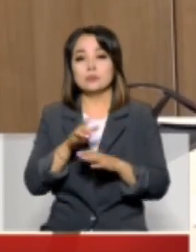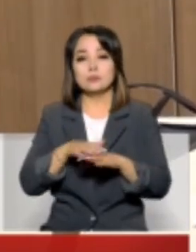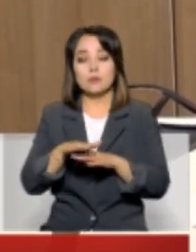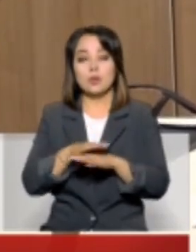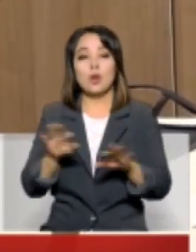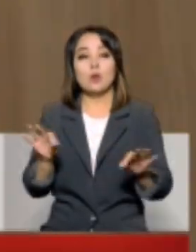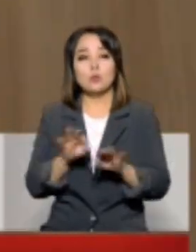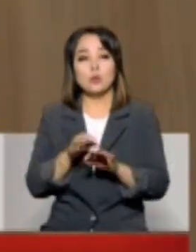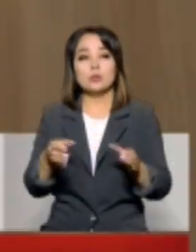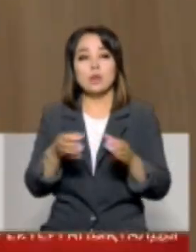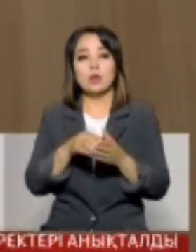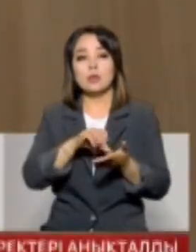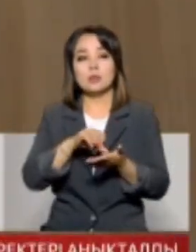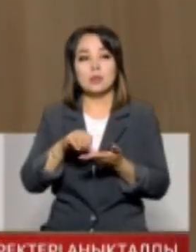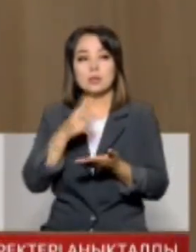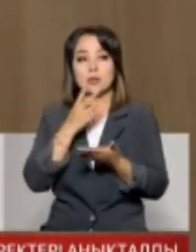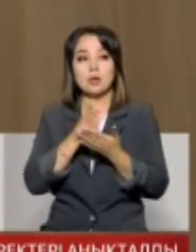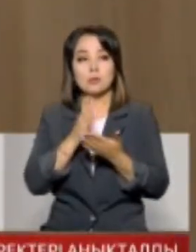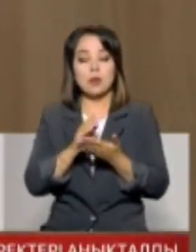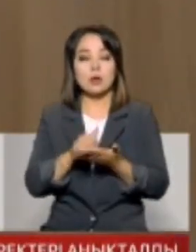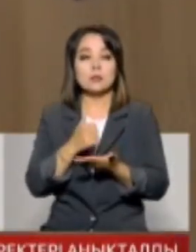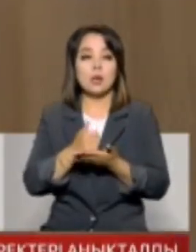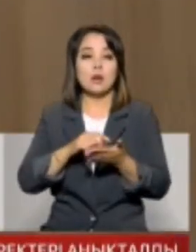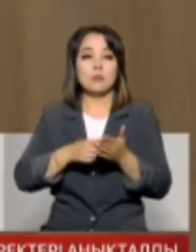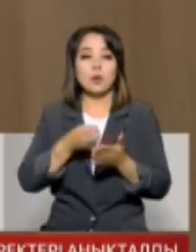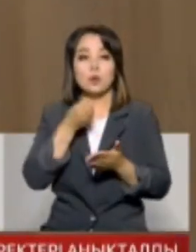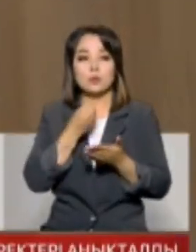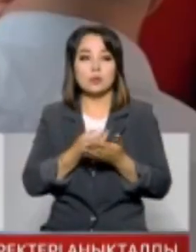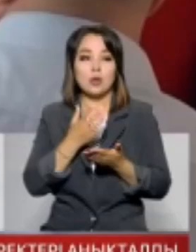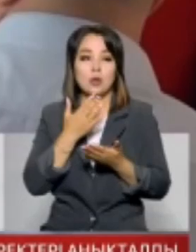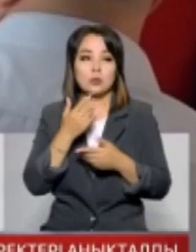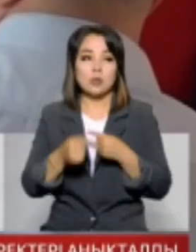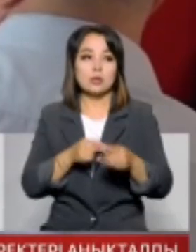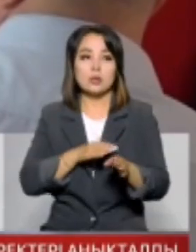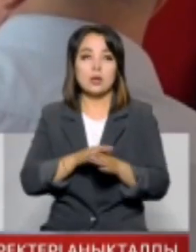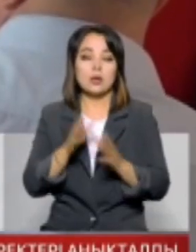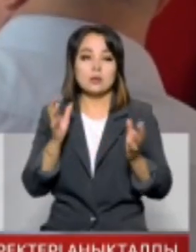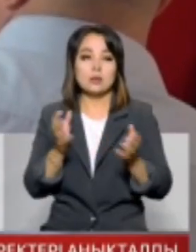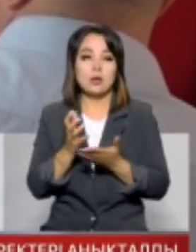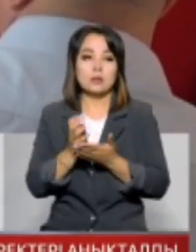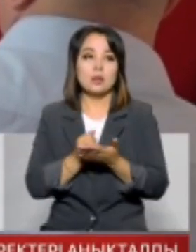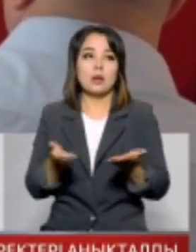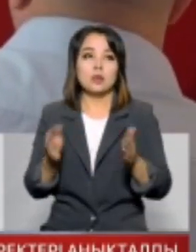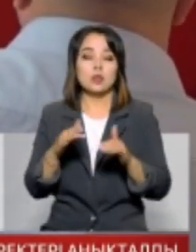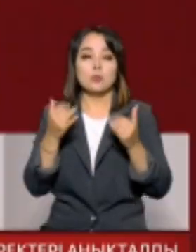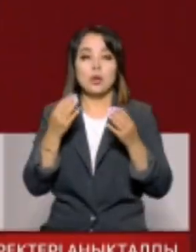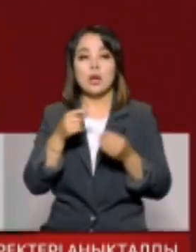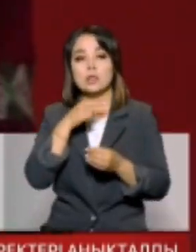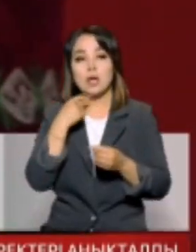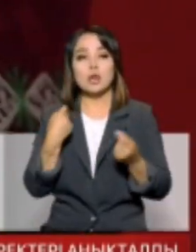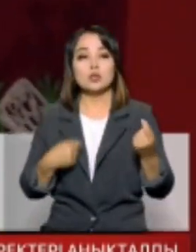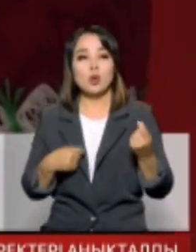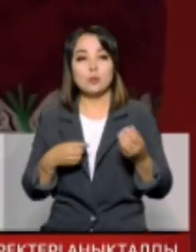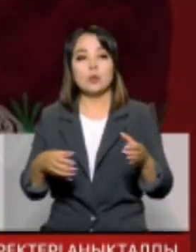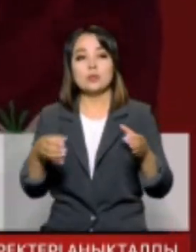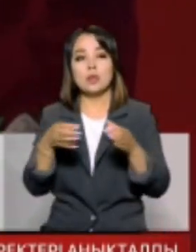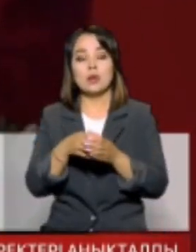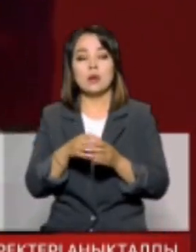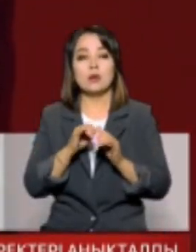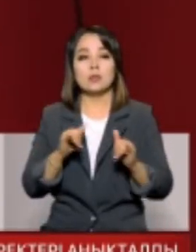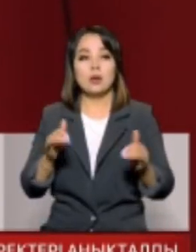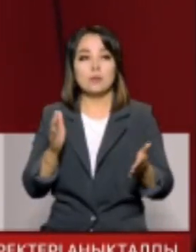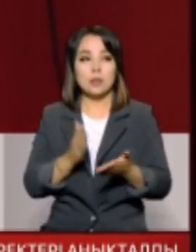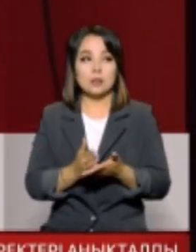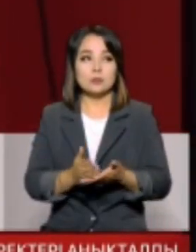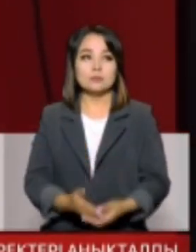музыкалық дәстүрлеріне де ерекше көңіл бөлінді. Басты мақсат ұлттық құндылықтар мен этникалық мұраны сақтау. Жалпы бүгінгі күні Ресейде домбыра үйірмелерінің саны артып